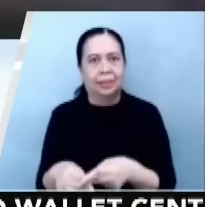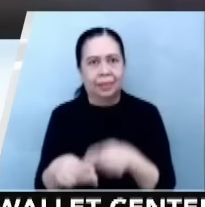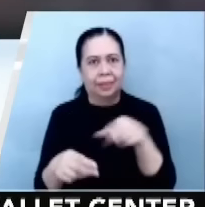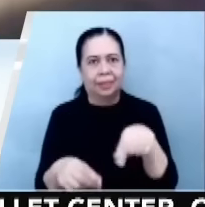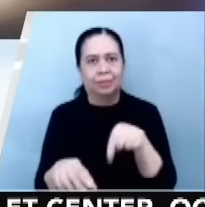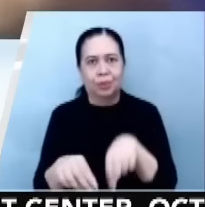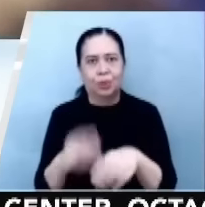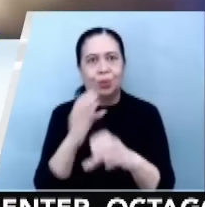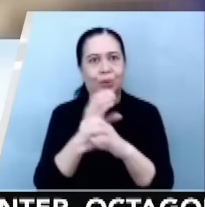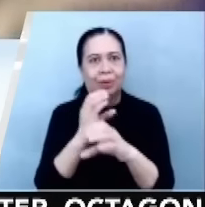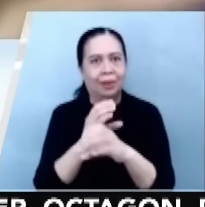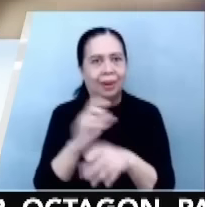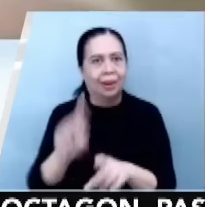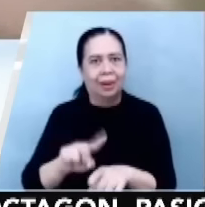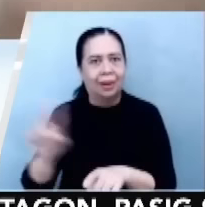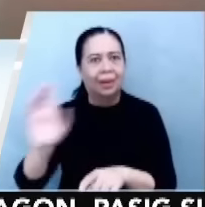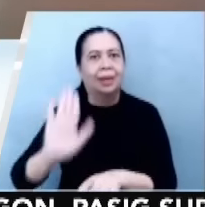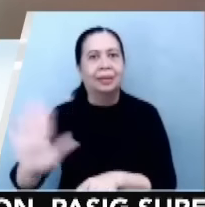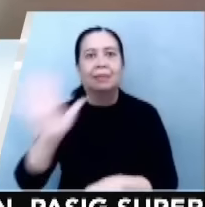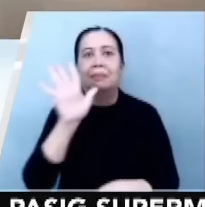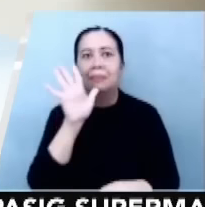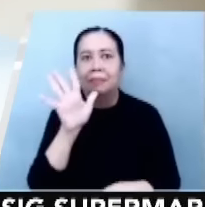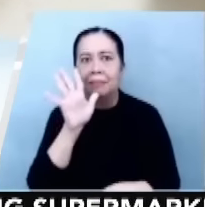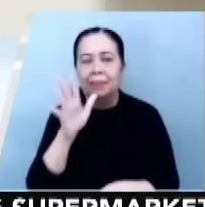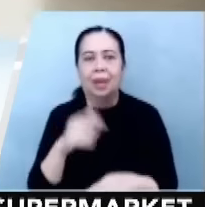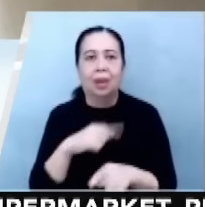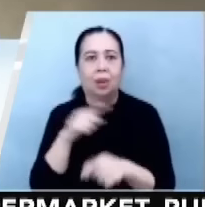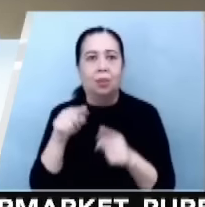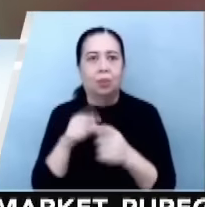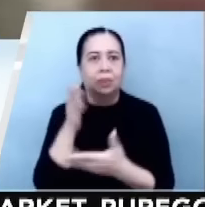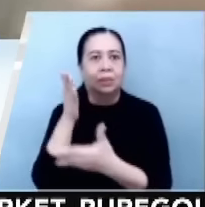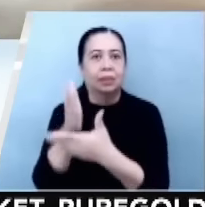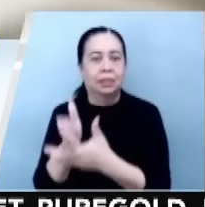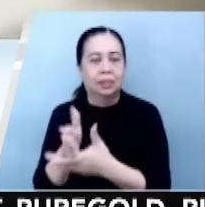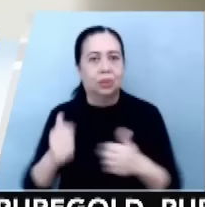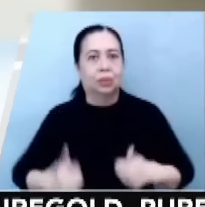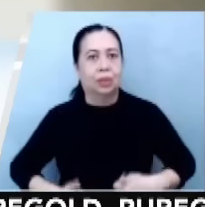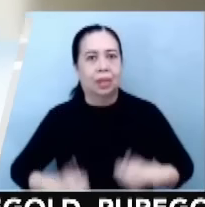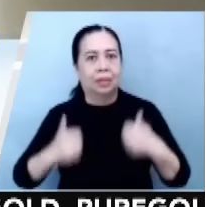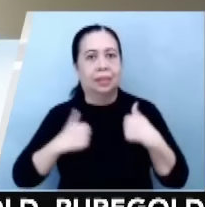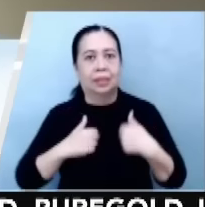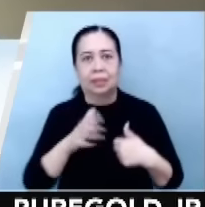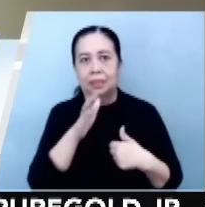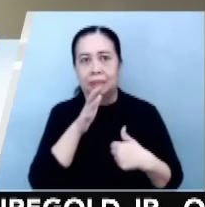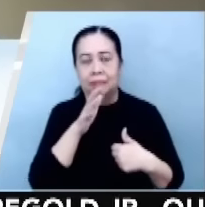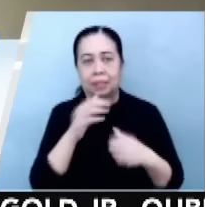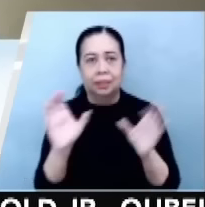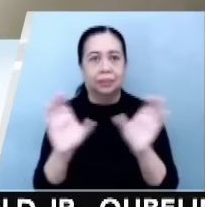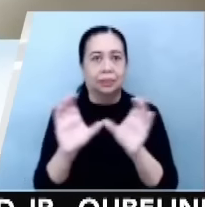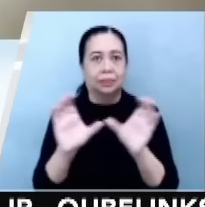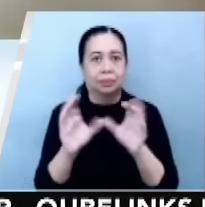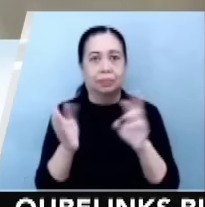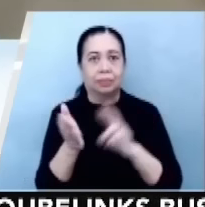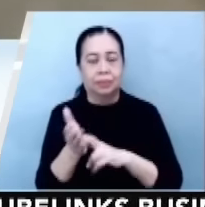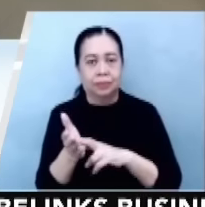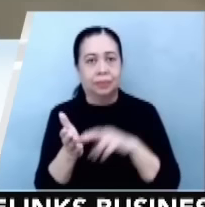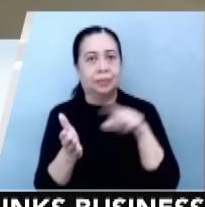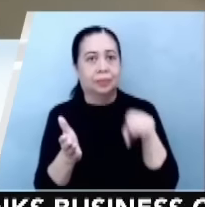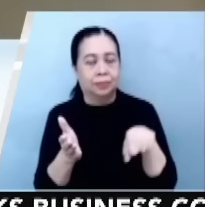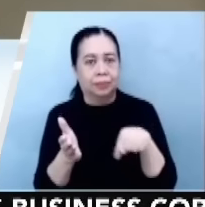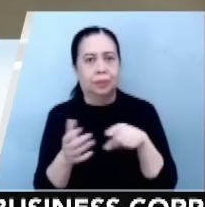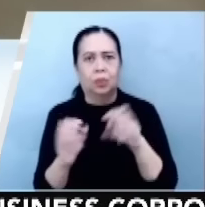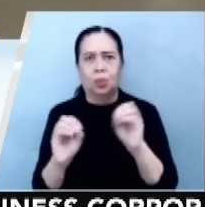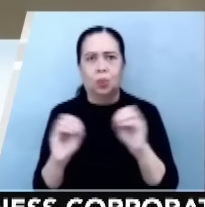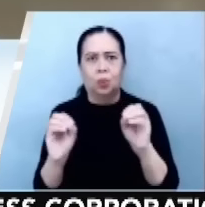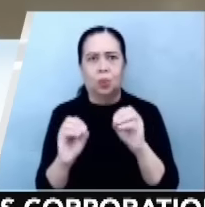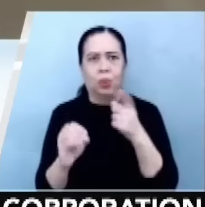kotse kundi sa kanyang nanay. Nang puntahan ng LTO ang address ng nanay batay sa certificate of registration ng sasakyan, wala naman silang